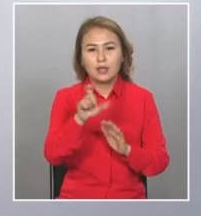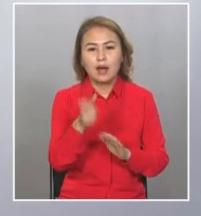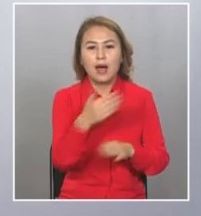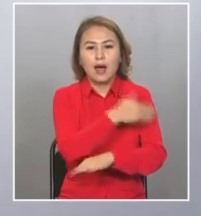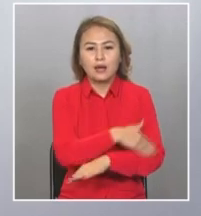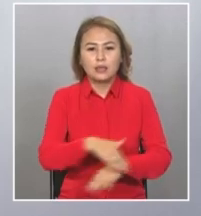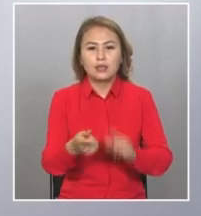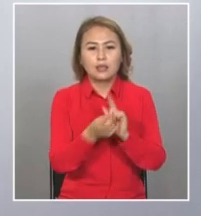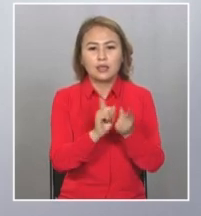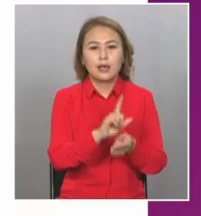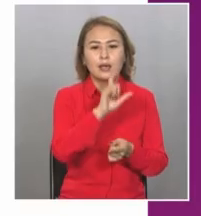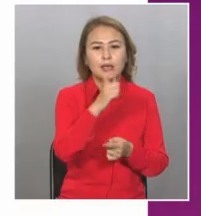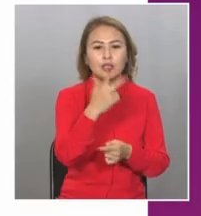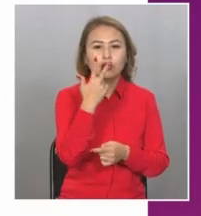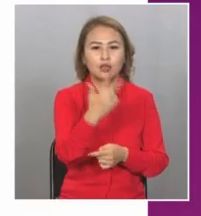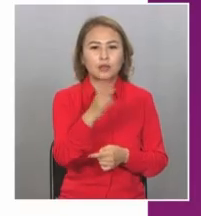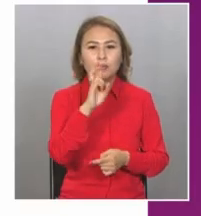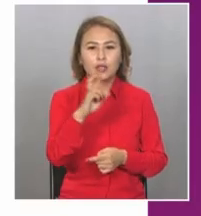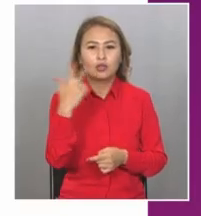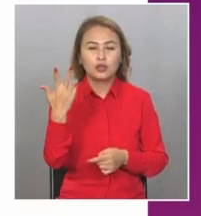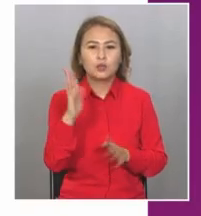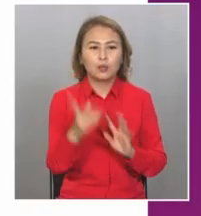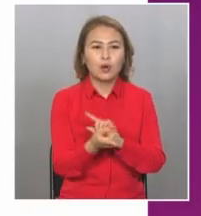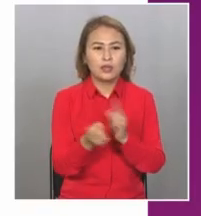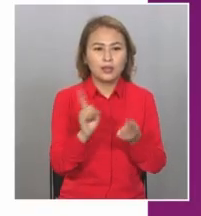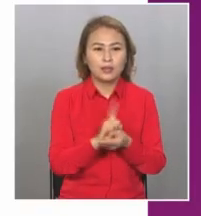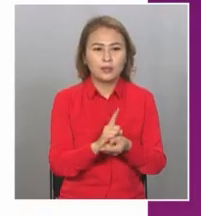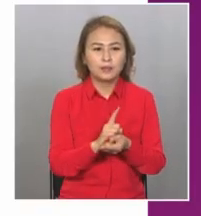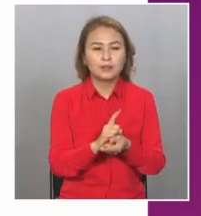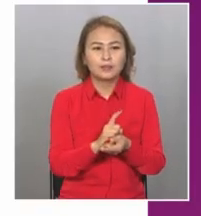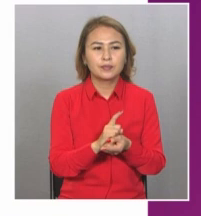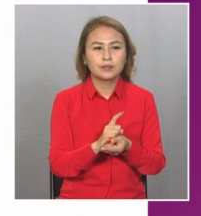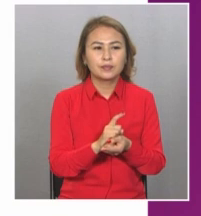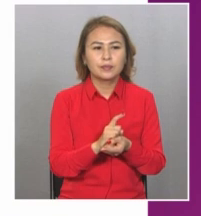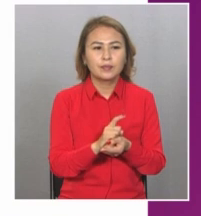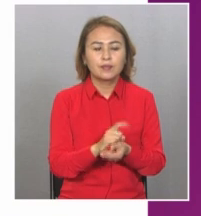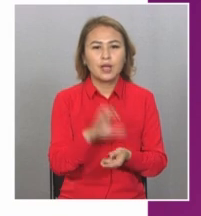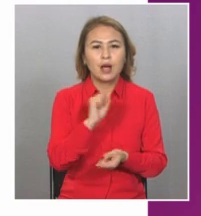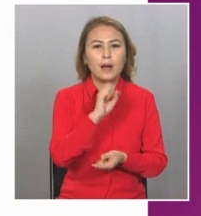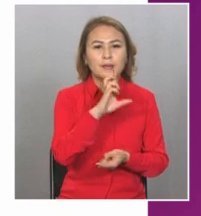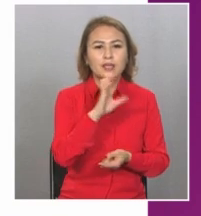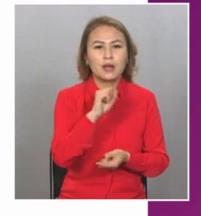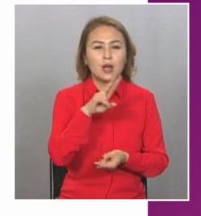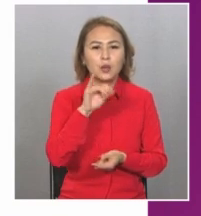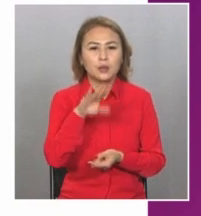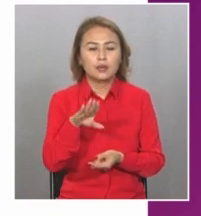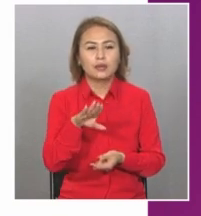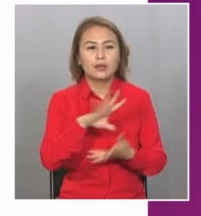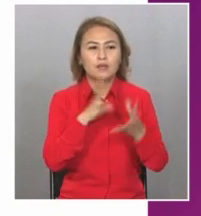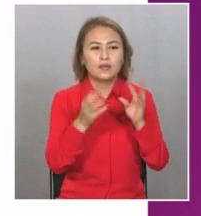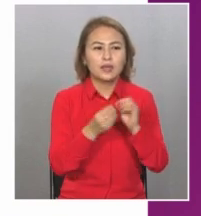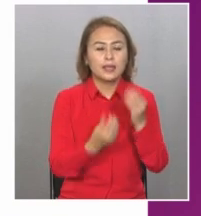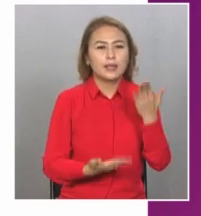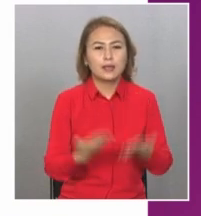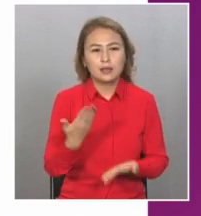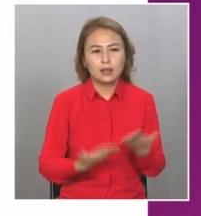адрестері A3 плюс B3 болып ауысады. Ал абсолюттік сілтемеде,